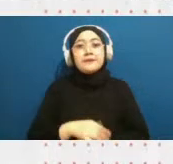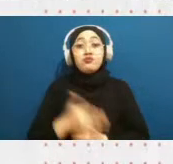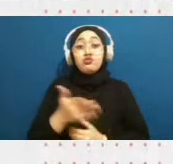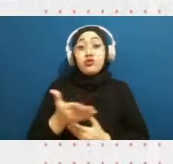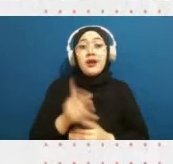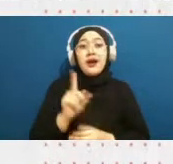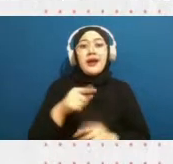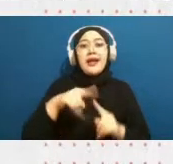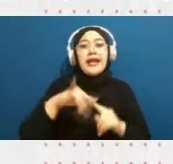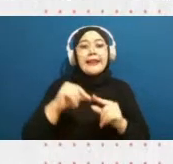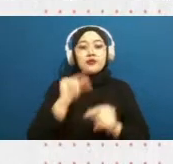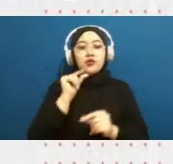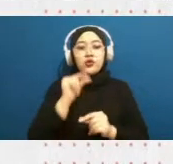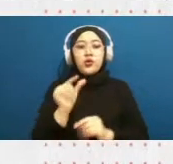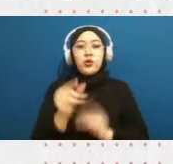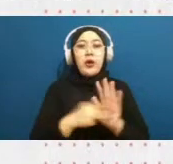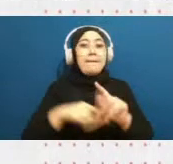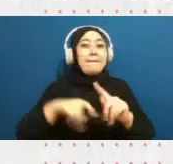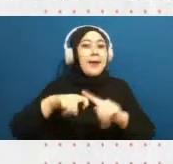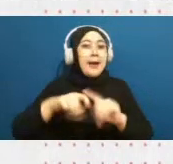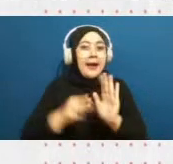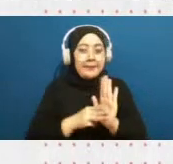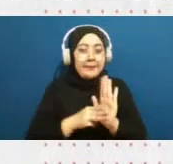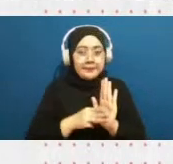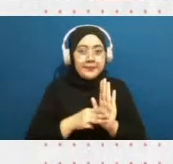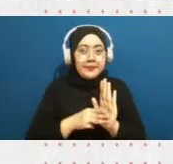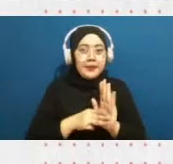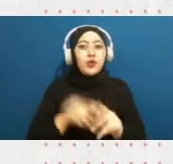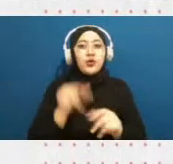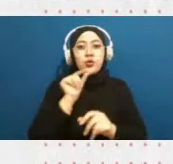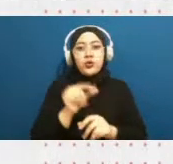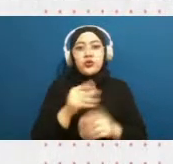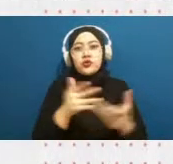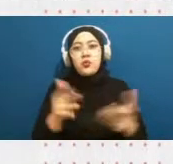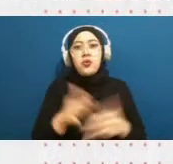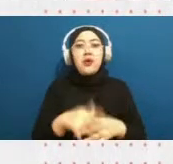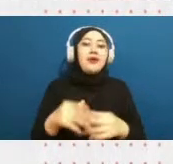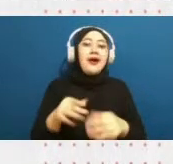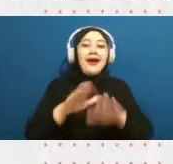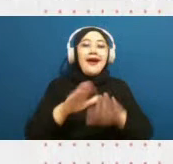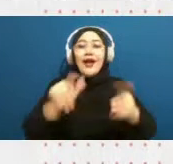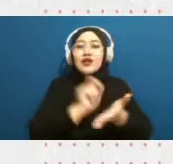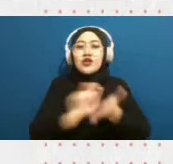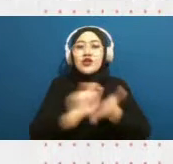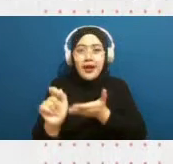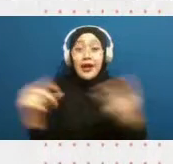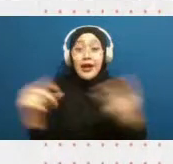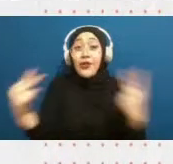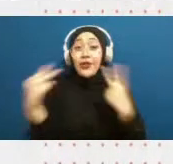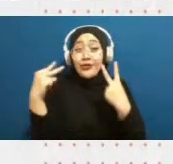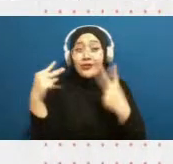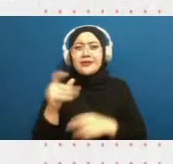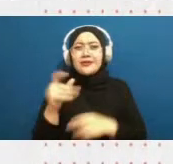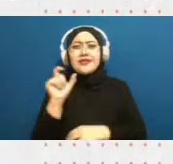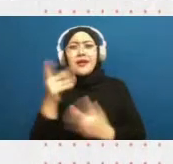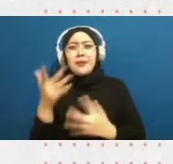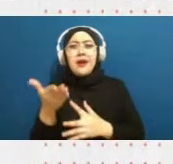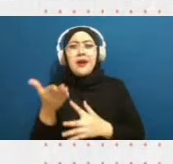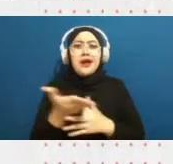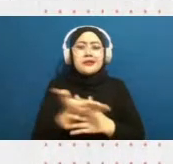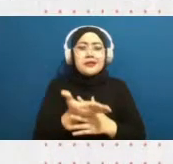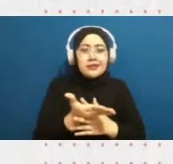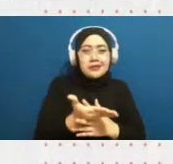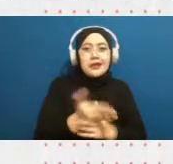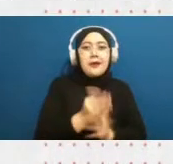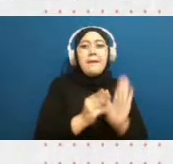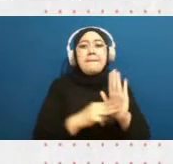tips untuk UMKM dan juga pelajar yang ada di webinar ini, gimana caranya sih untuk bisa mengakses permodalan yang aman dan juga